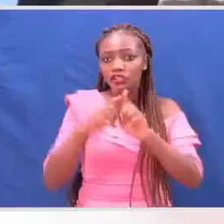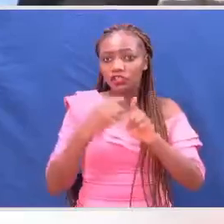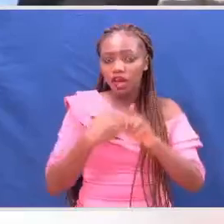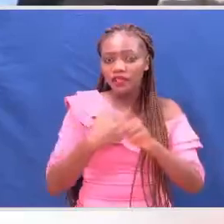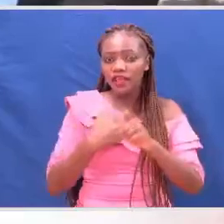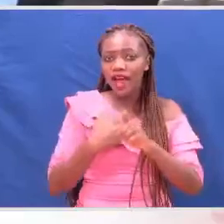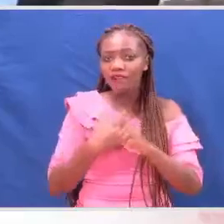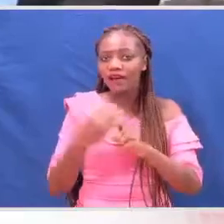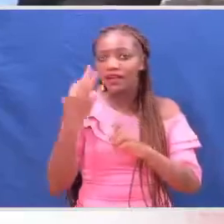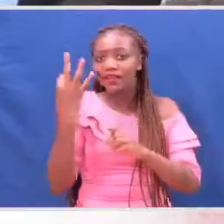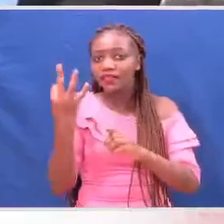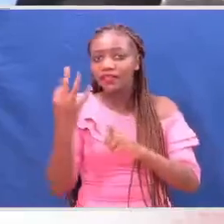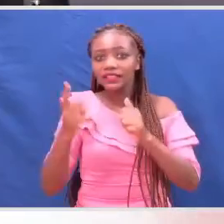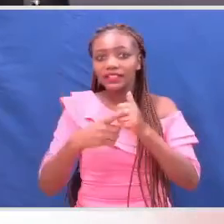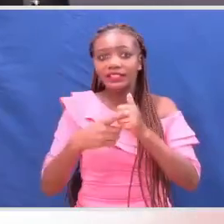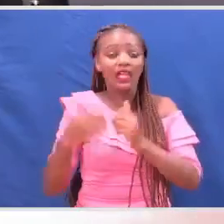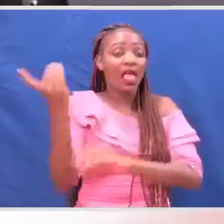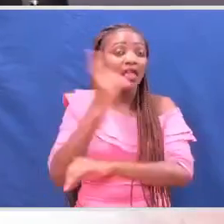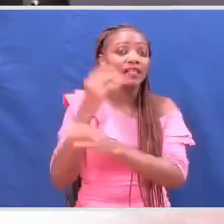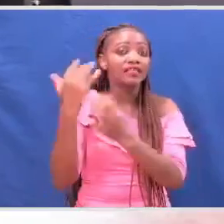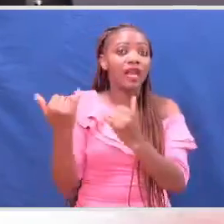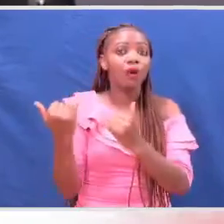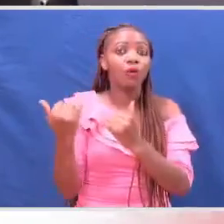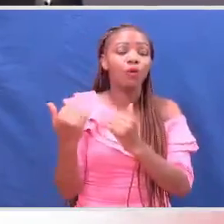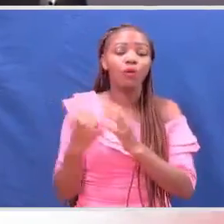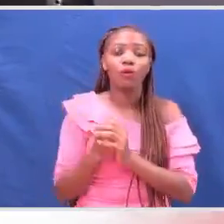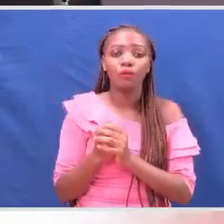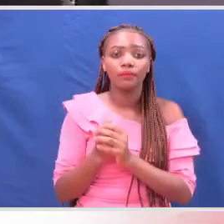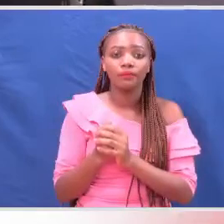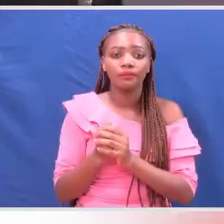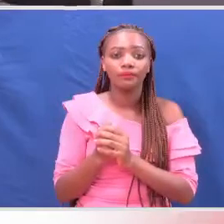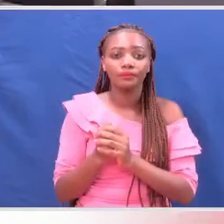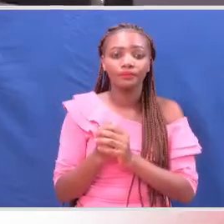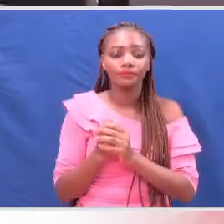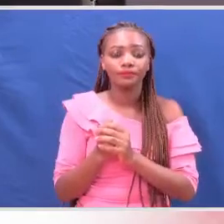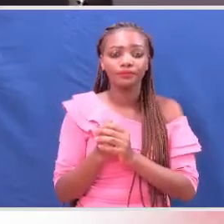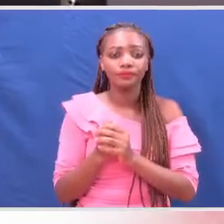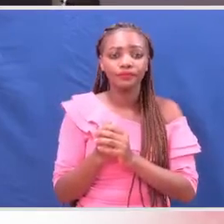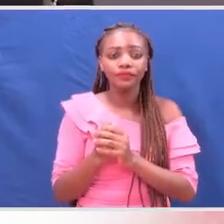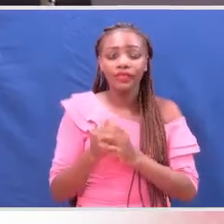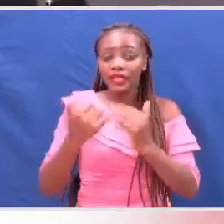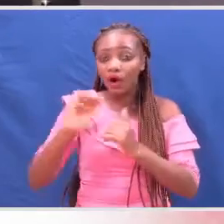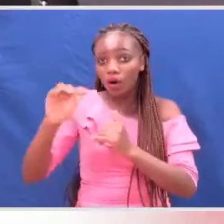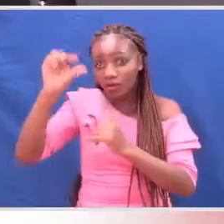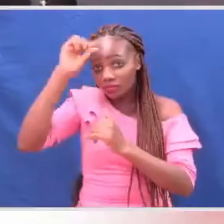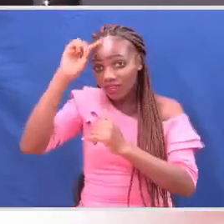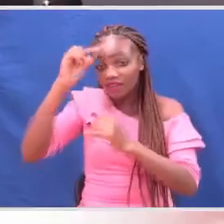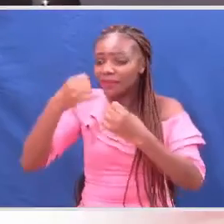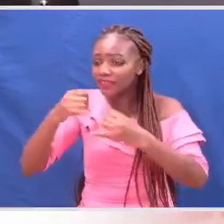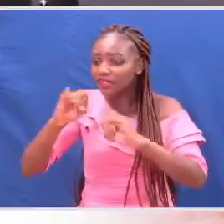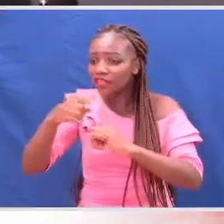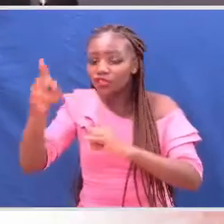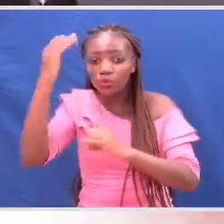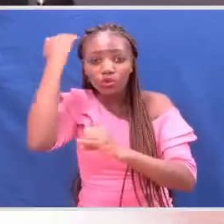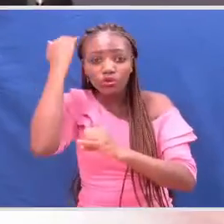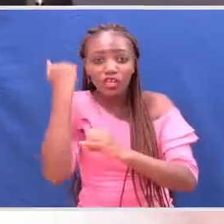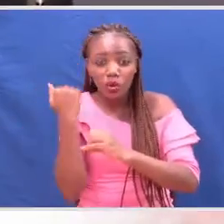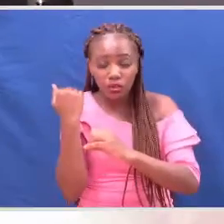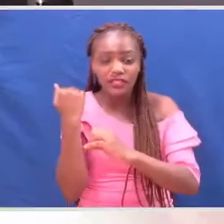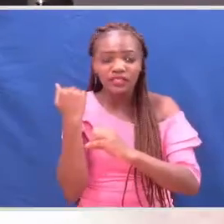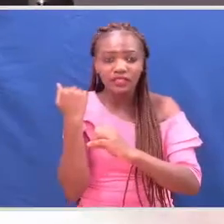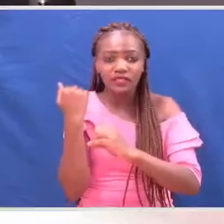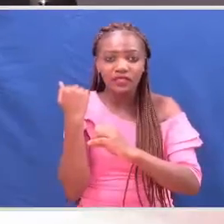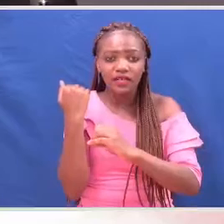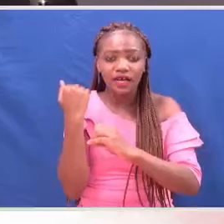siku yake ya 36 sasa. County governments have tried to go to the courts,